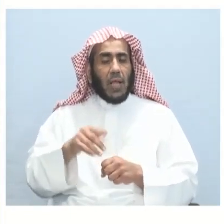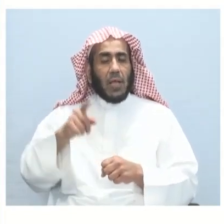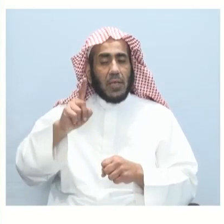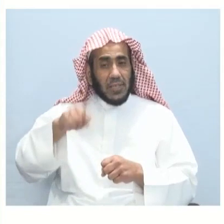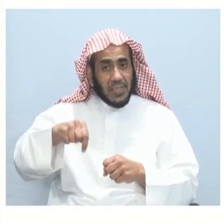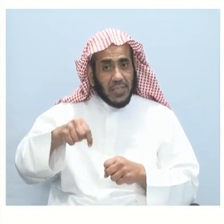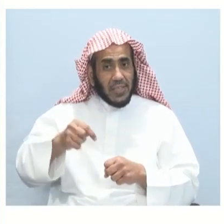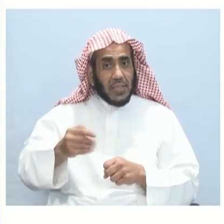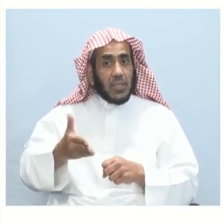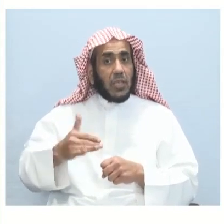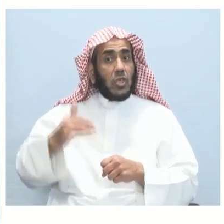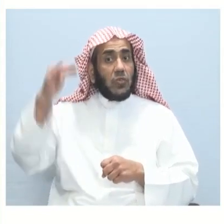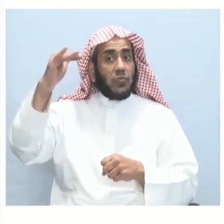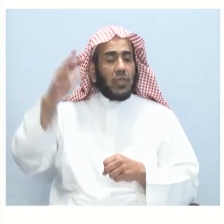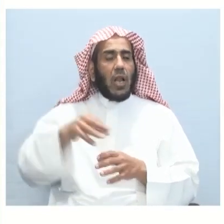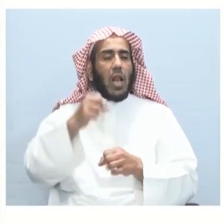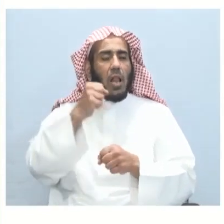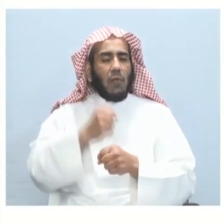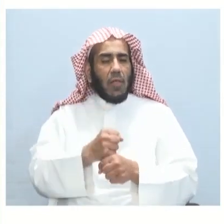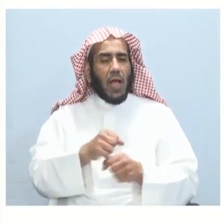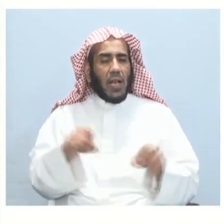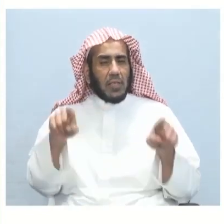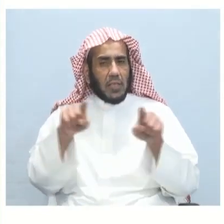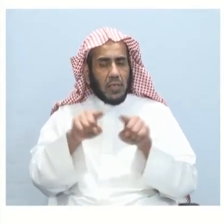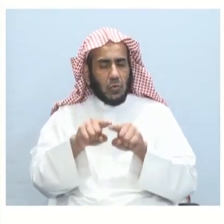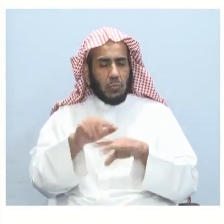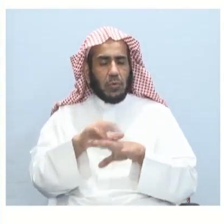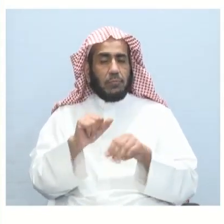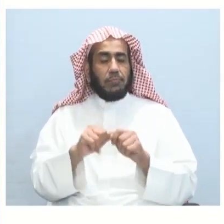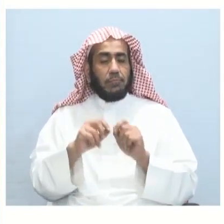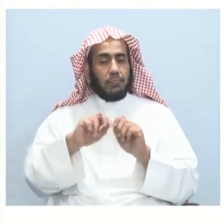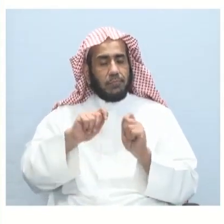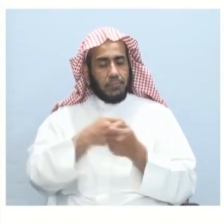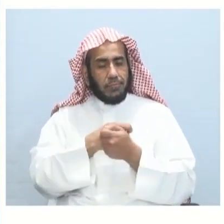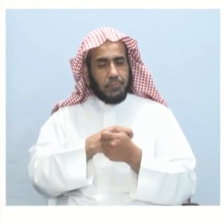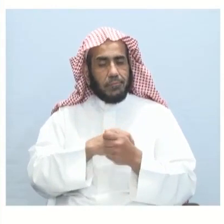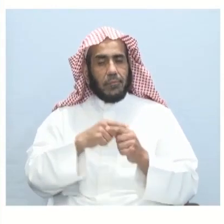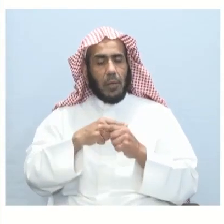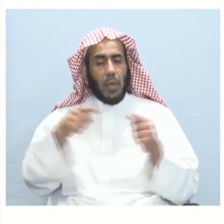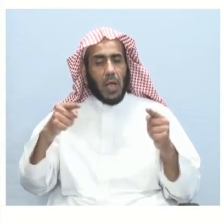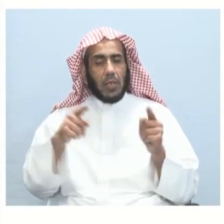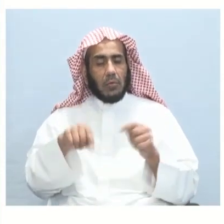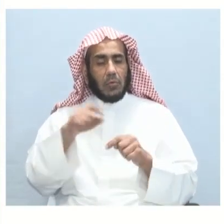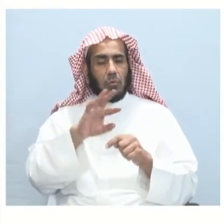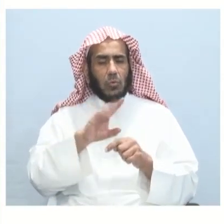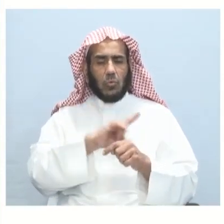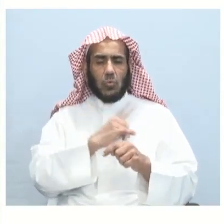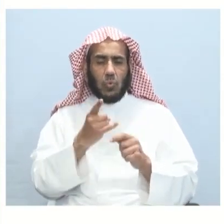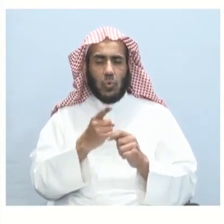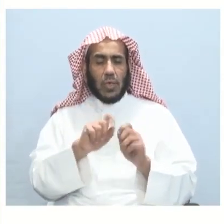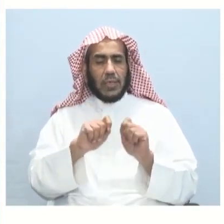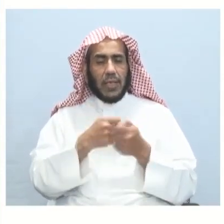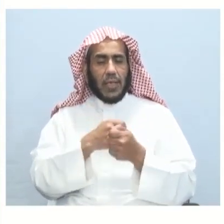لوحه المفاتيح للحفاظ على تناسب المخطط ستتغير ابعاد المخطط دون تغيير